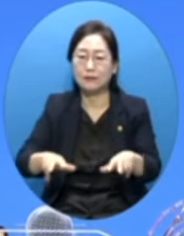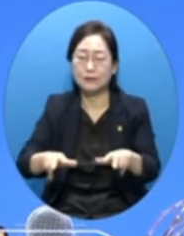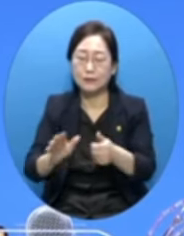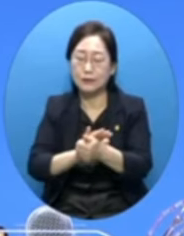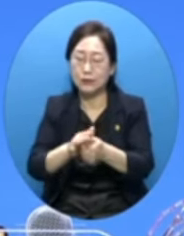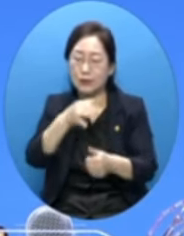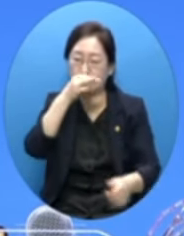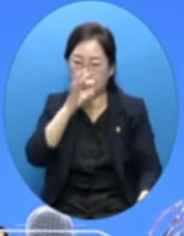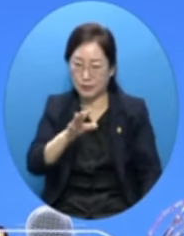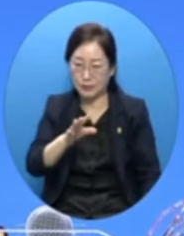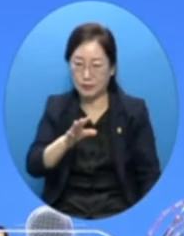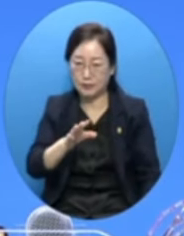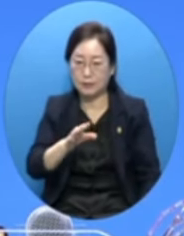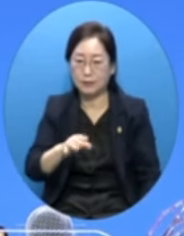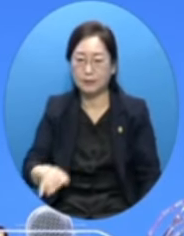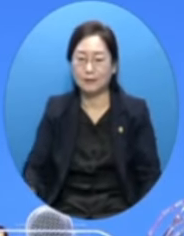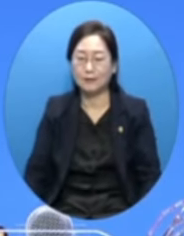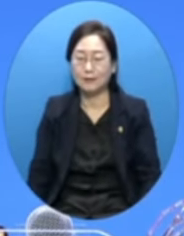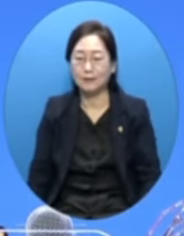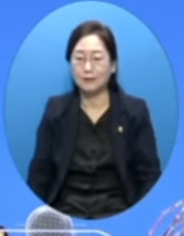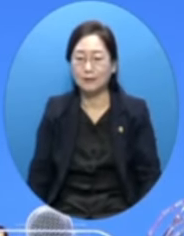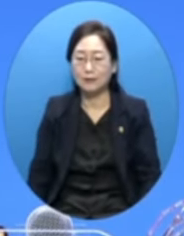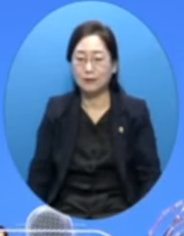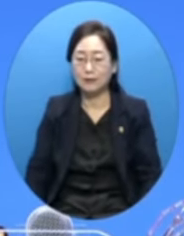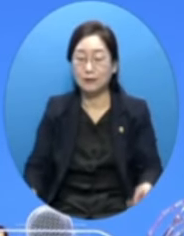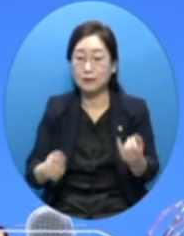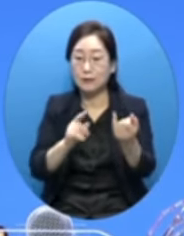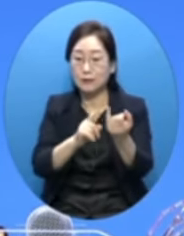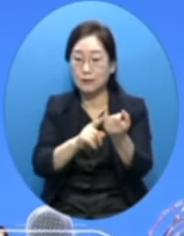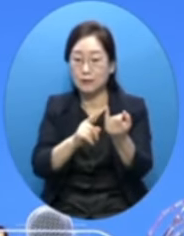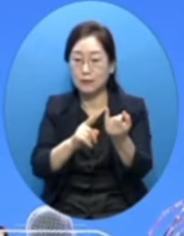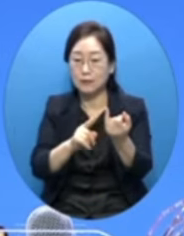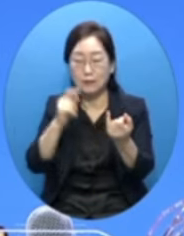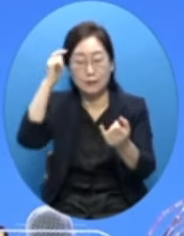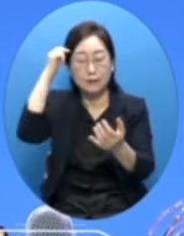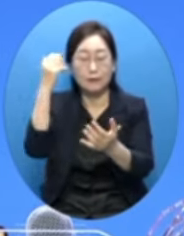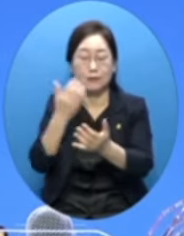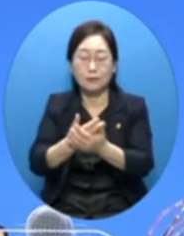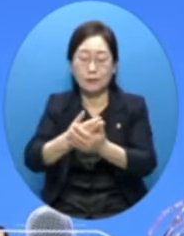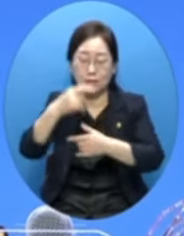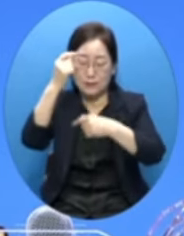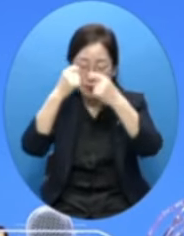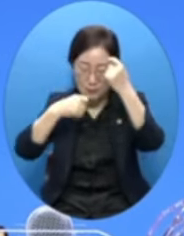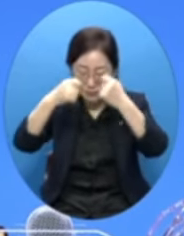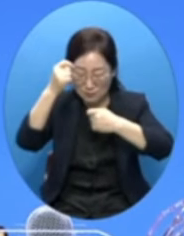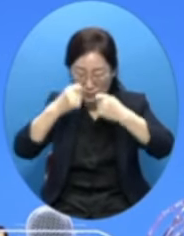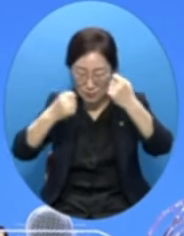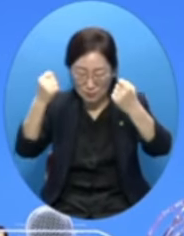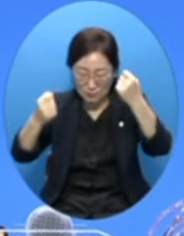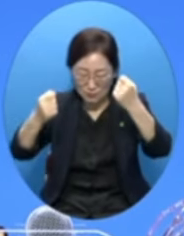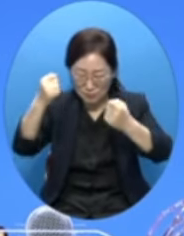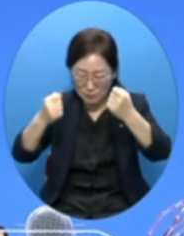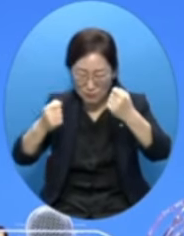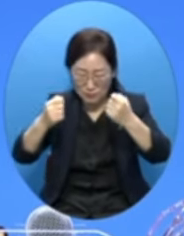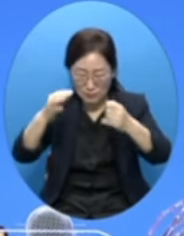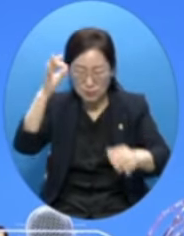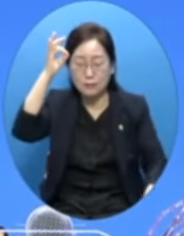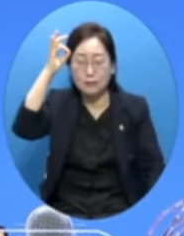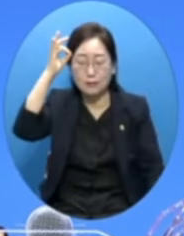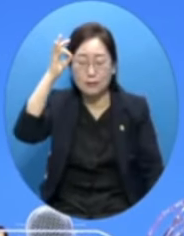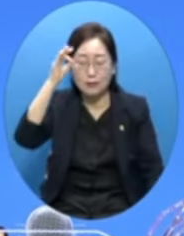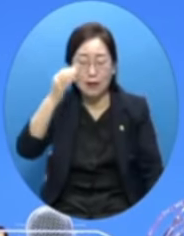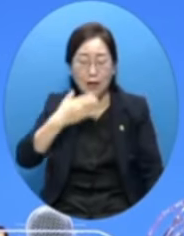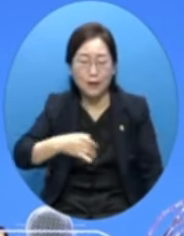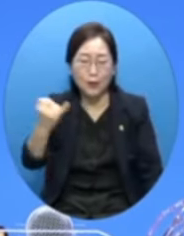치료하기가 어렵겠습니다라는 말을 들었습니다. 그 말을 듣고 운전하면서 한없이 울면서 가는데 문득 그 언니가